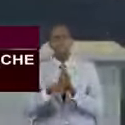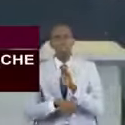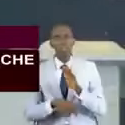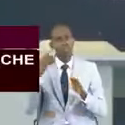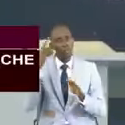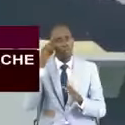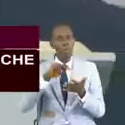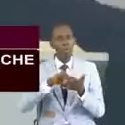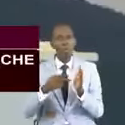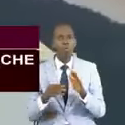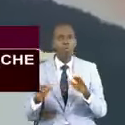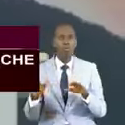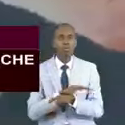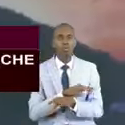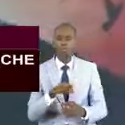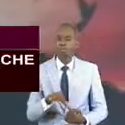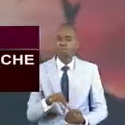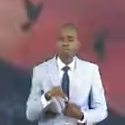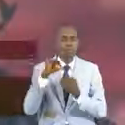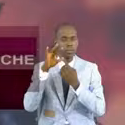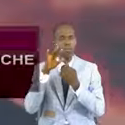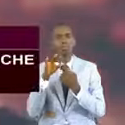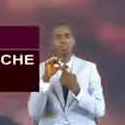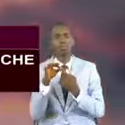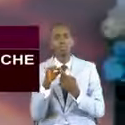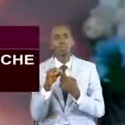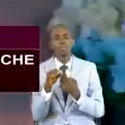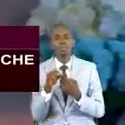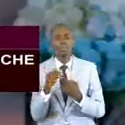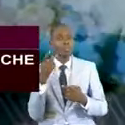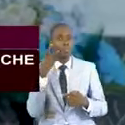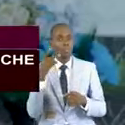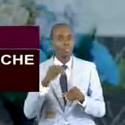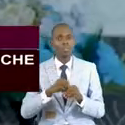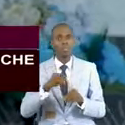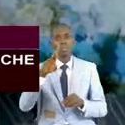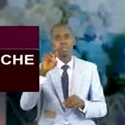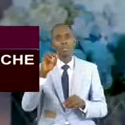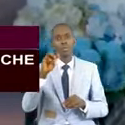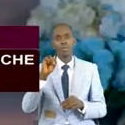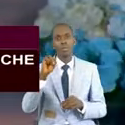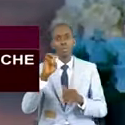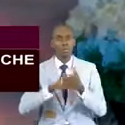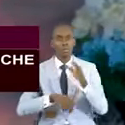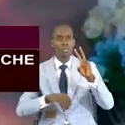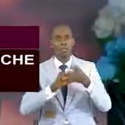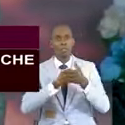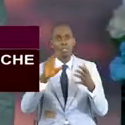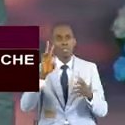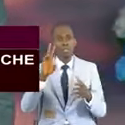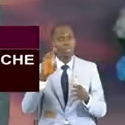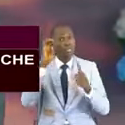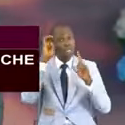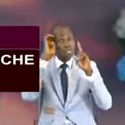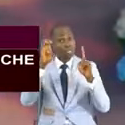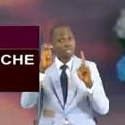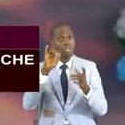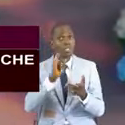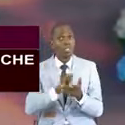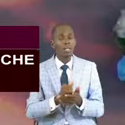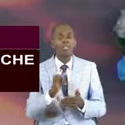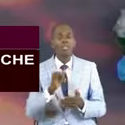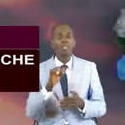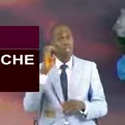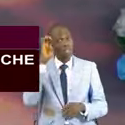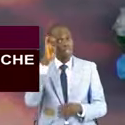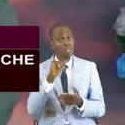Anyị na-eleba anya na ndị Rom 6:6 anamakụmetara amaokwu nke asaa, onye nwụrụ anwụ agụwo ya na onye